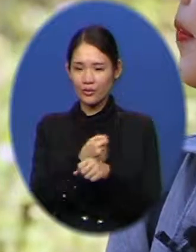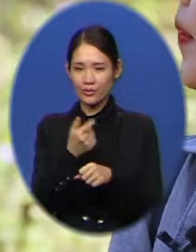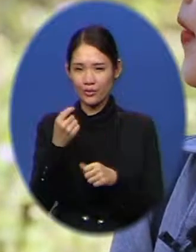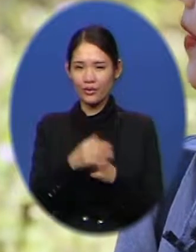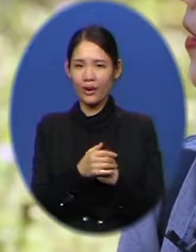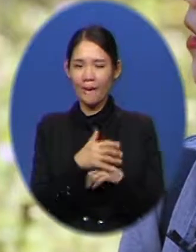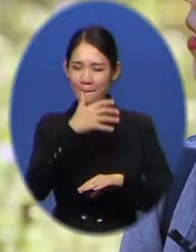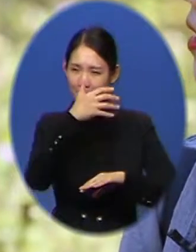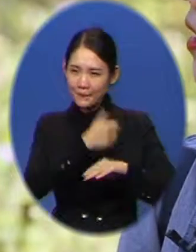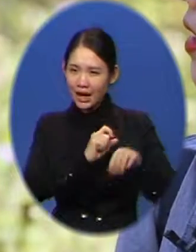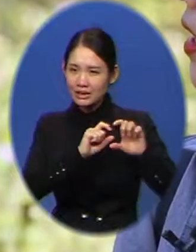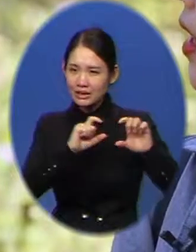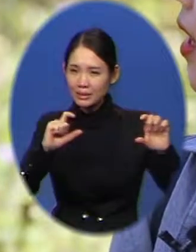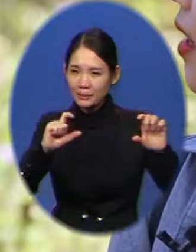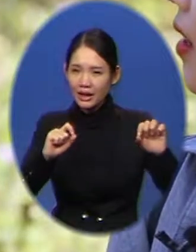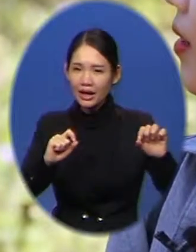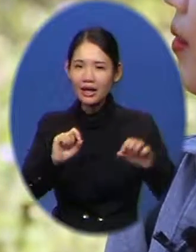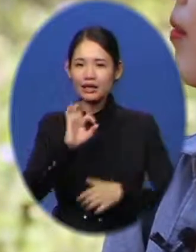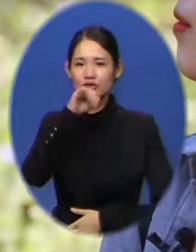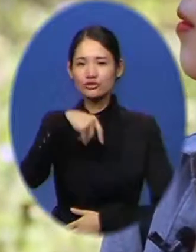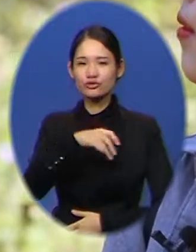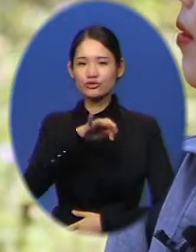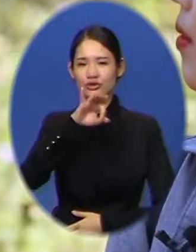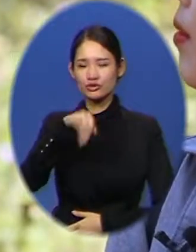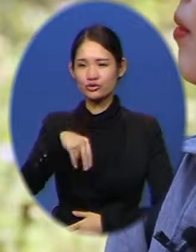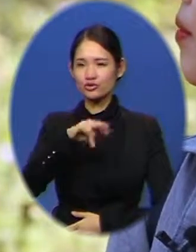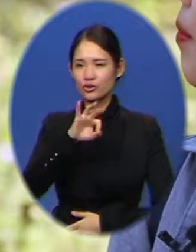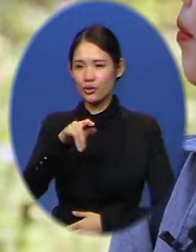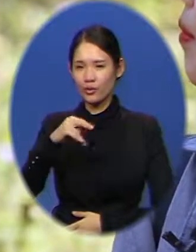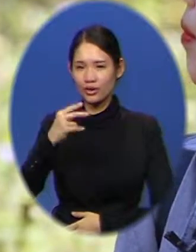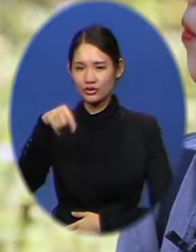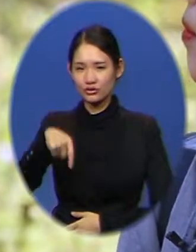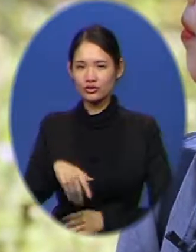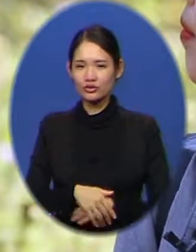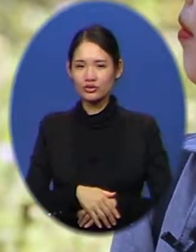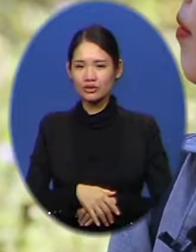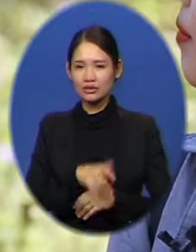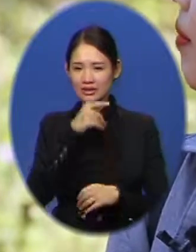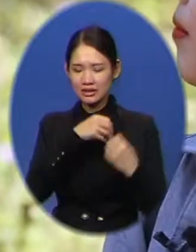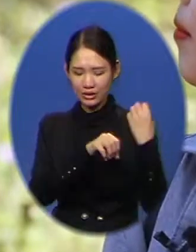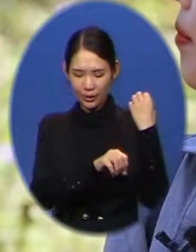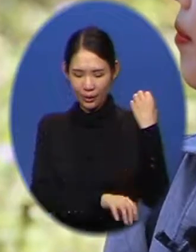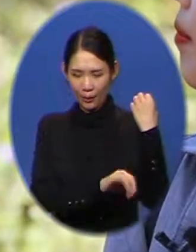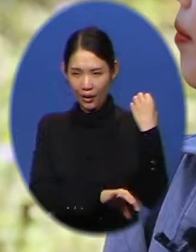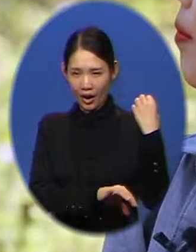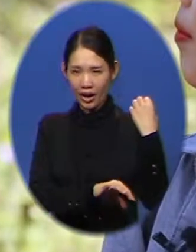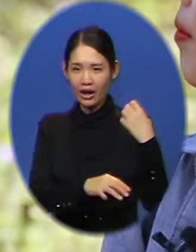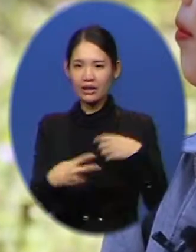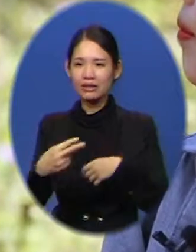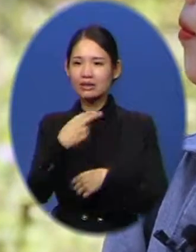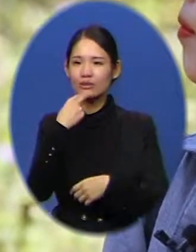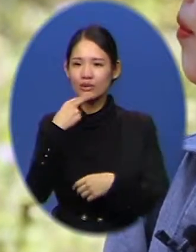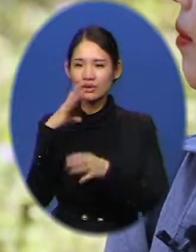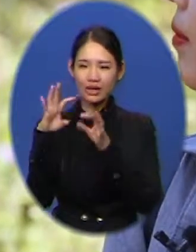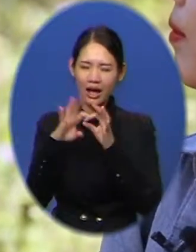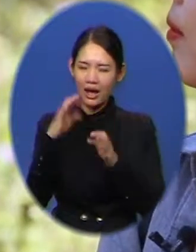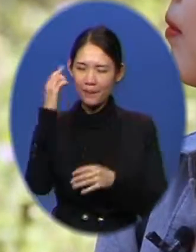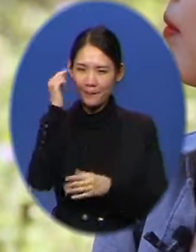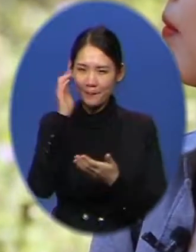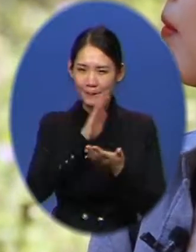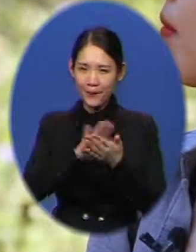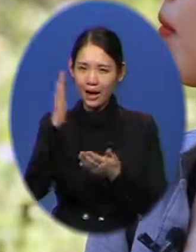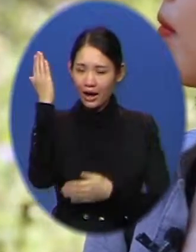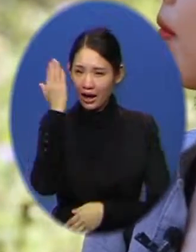구절에 위유원두 활수레라는 말이 있거든요. 그러니까 샘물에 근원이 있기 때문에 샘물이 막다라는 뜻이라고 하는데 이